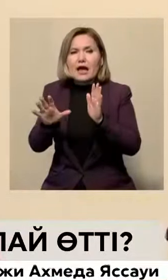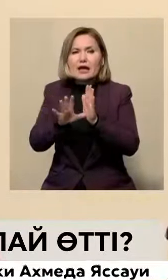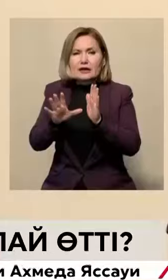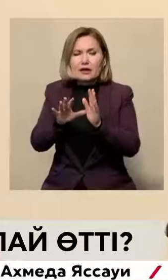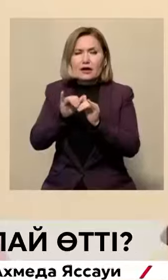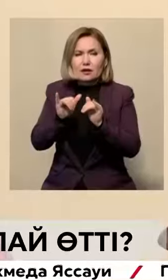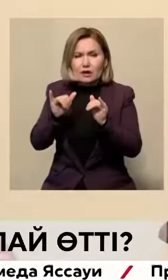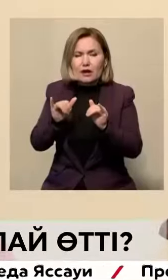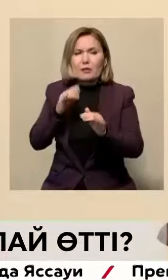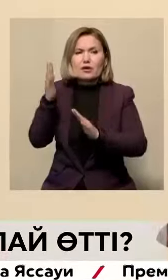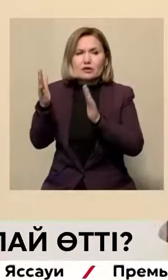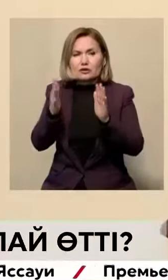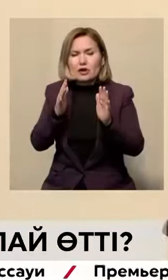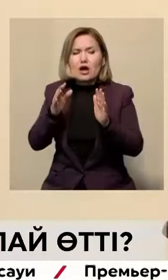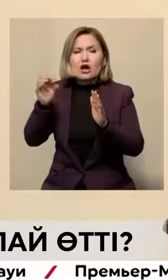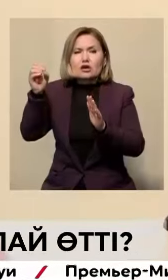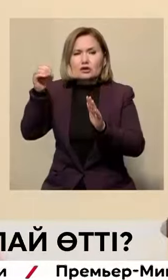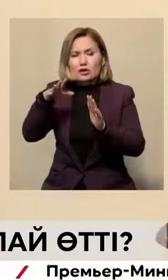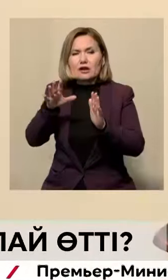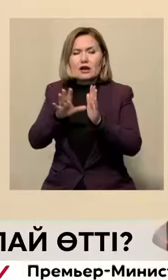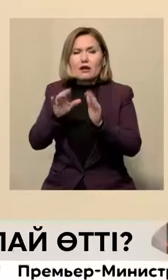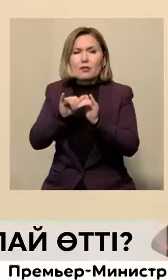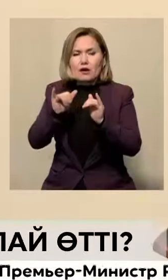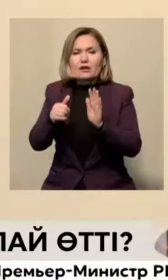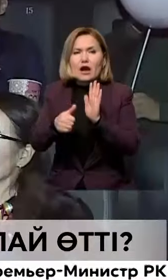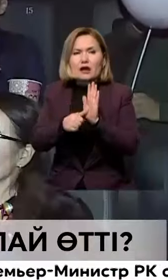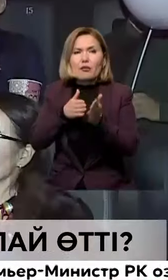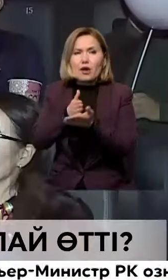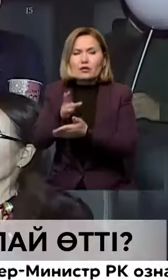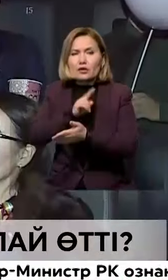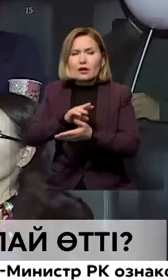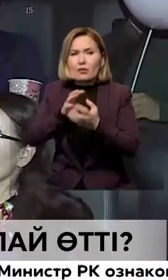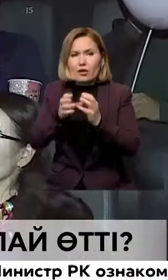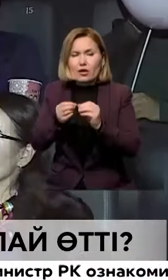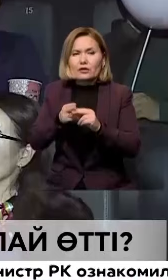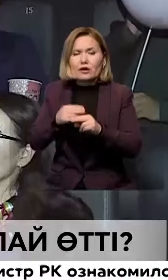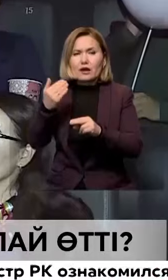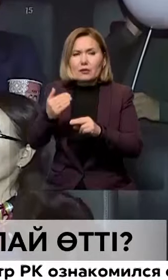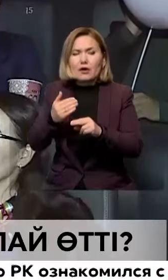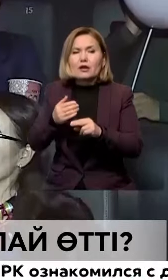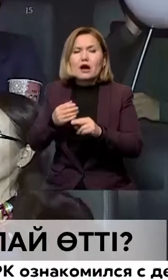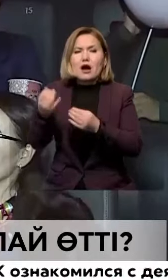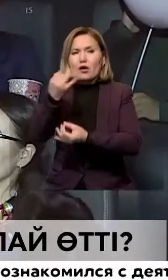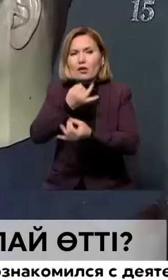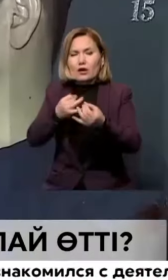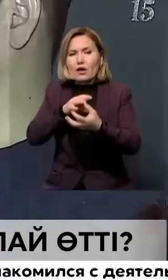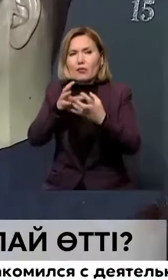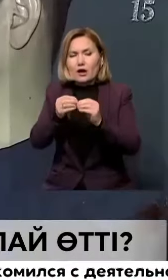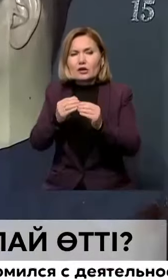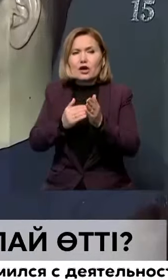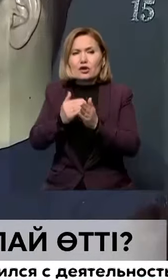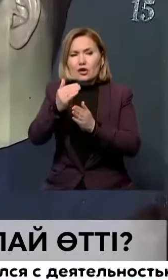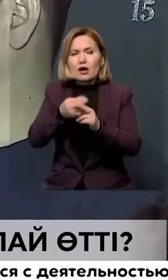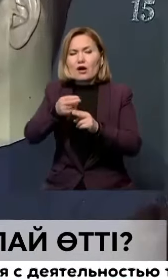энергетика, баламалы энергетика содырышты бір нақты 6 бағытпен жұмыс істейтін боламыз. Ел руханиятына арналған сессияда қызу талқымен өтті. Жоғарғы буын